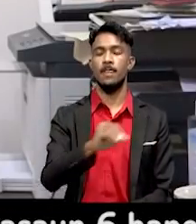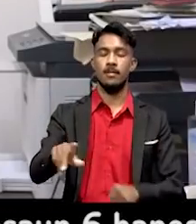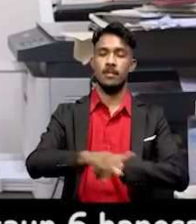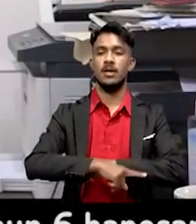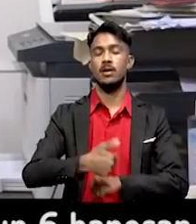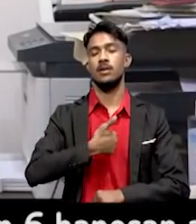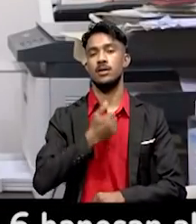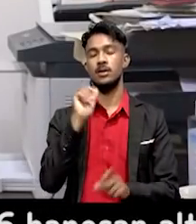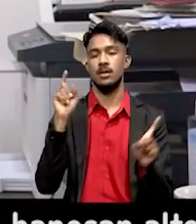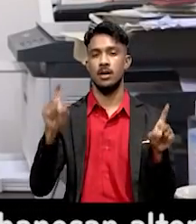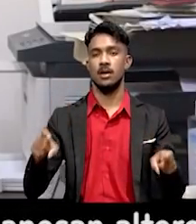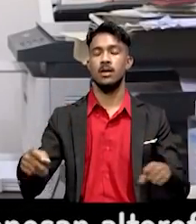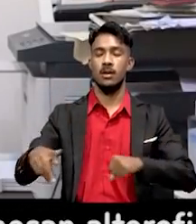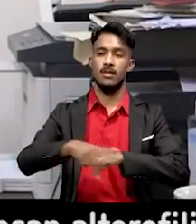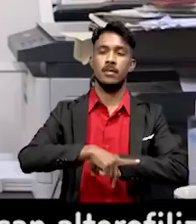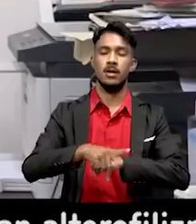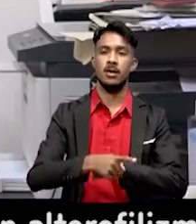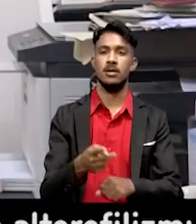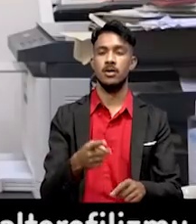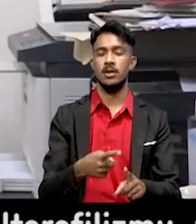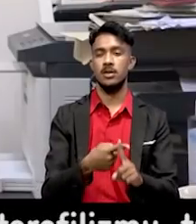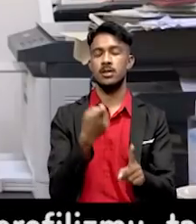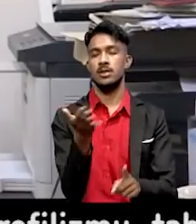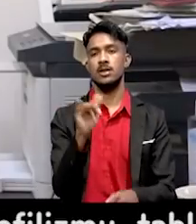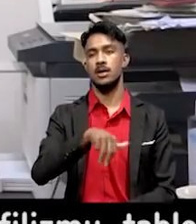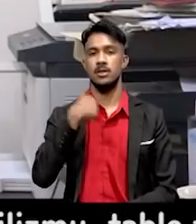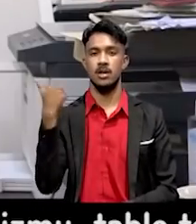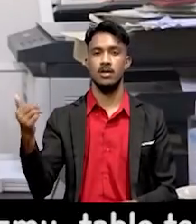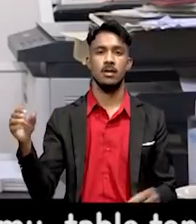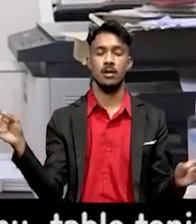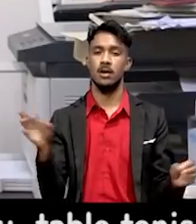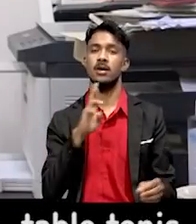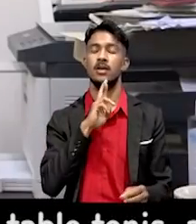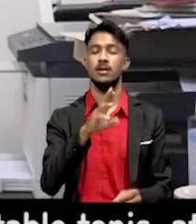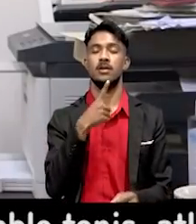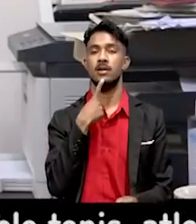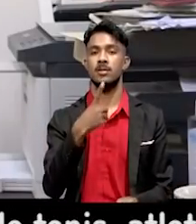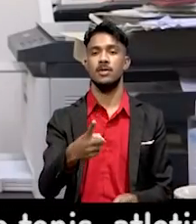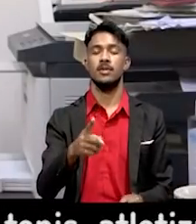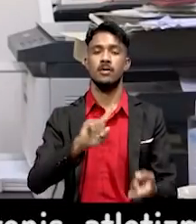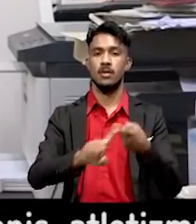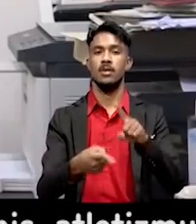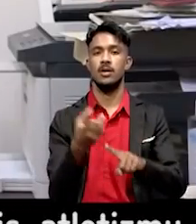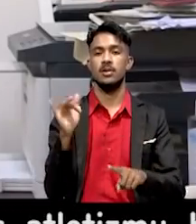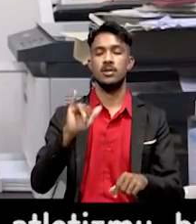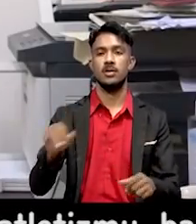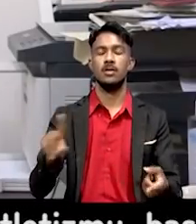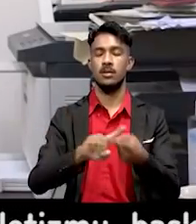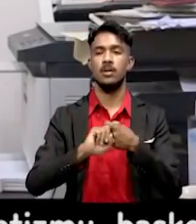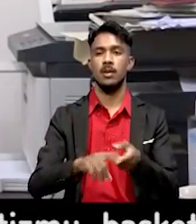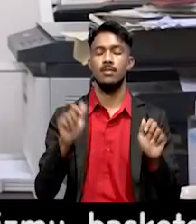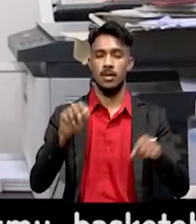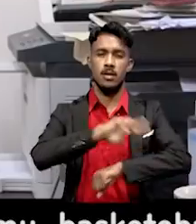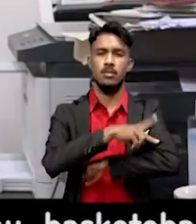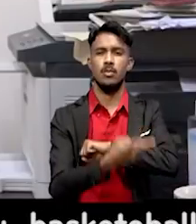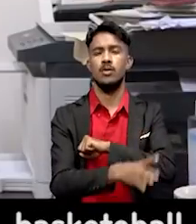teng hatan ba hakara kusi partidu sel selu tamba sen la hatan pront koliga saunga buat sen hotu bele mono bele sobu bele